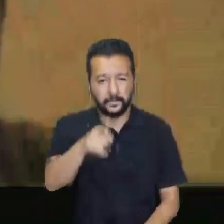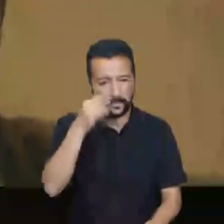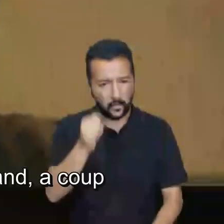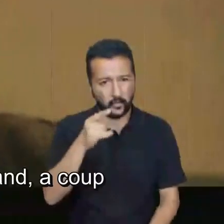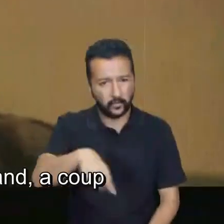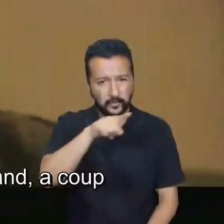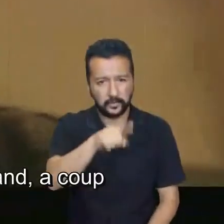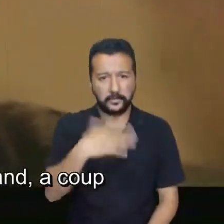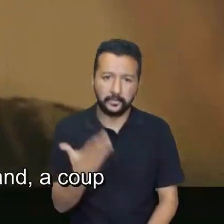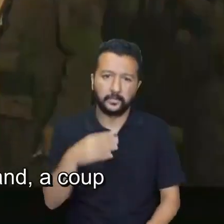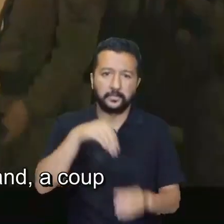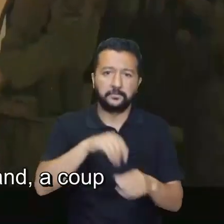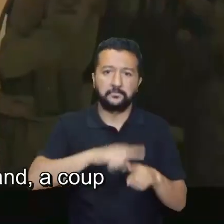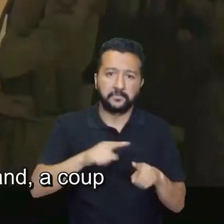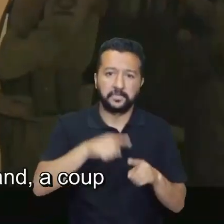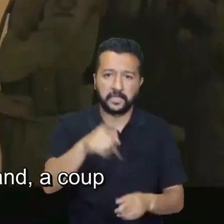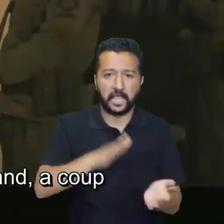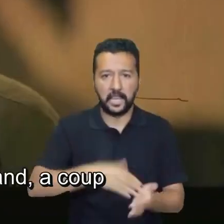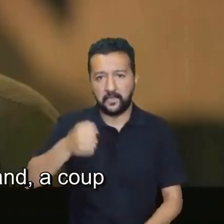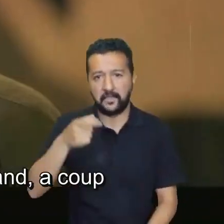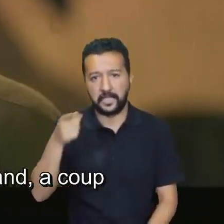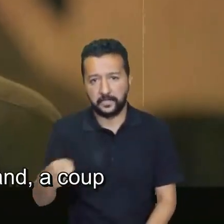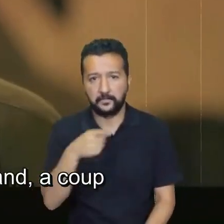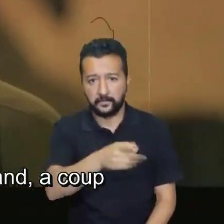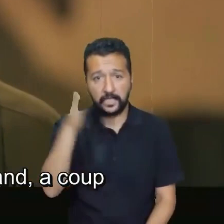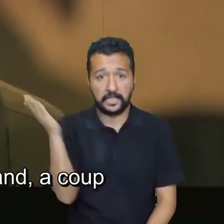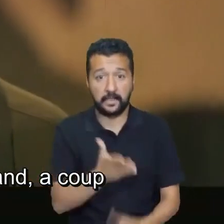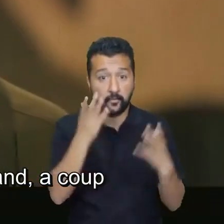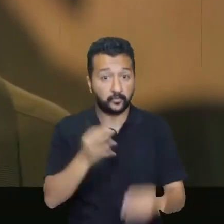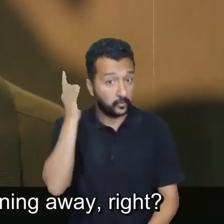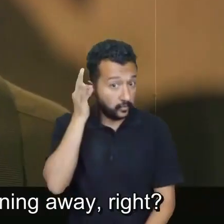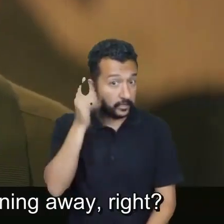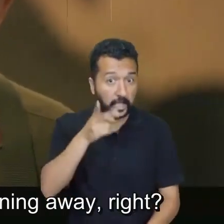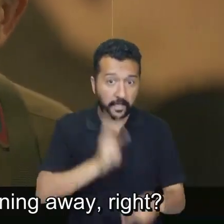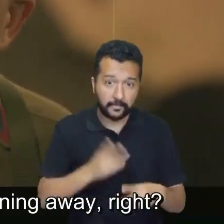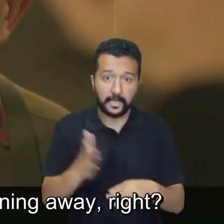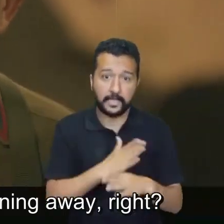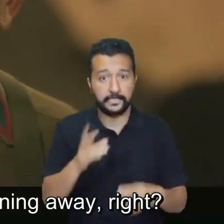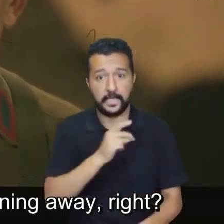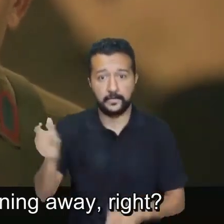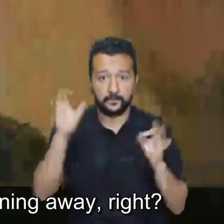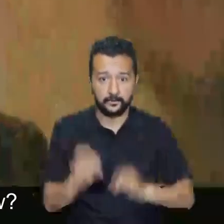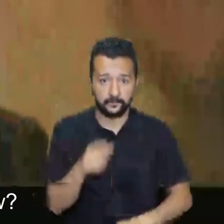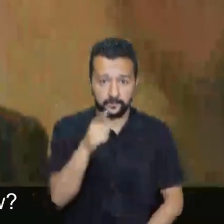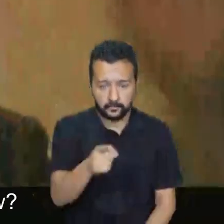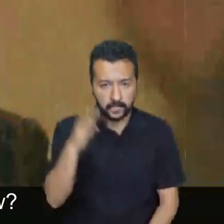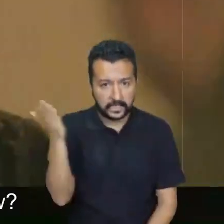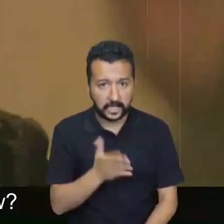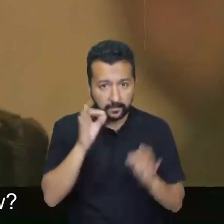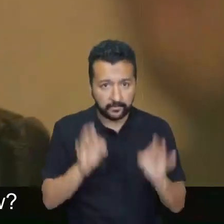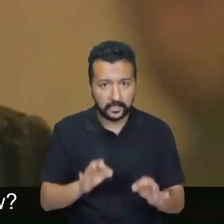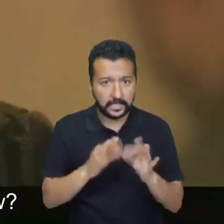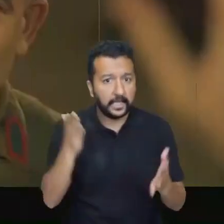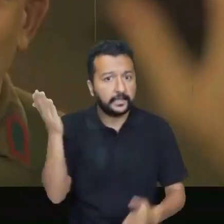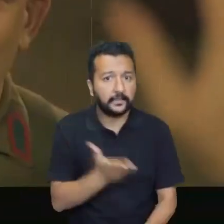Anarşist. Cepte çakı, elde valiz. Darbe olacağını işittin tabii. Tası tarağı topladın kaçıyorsun değil mi? Darbe mi?